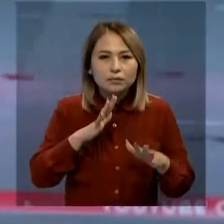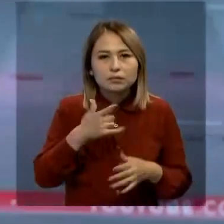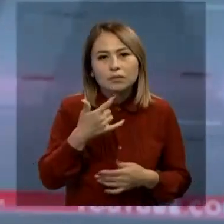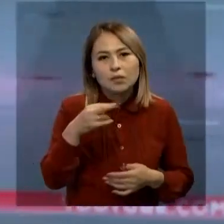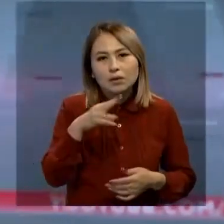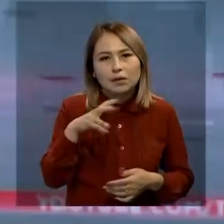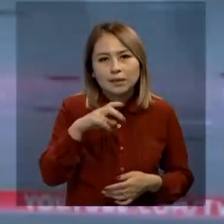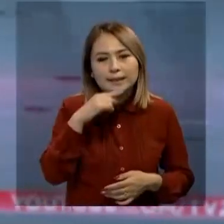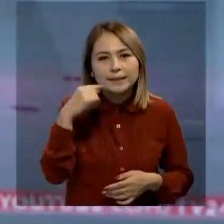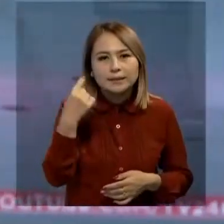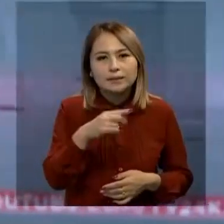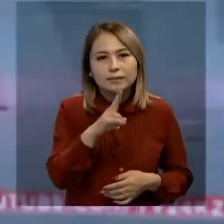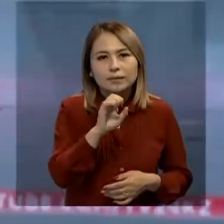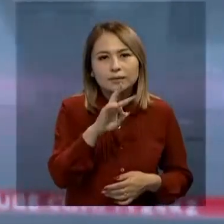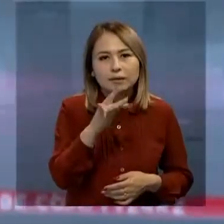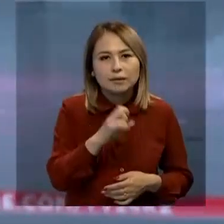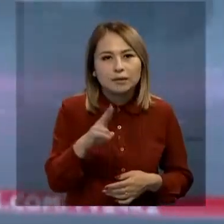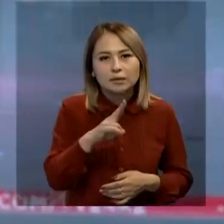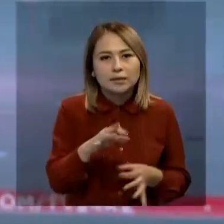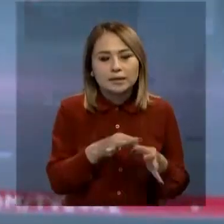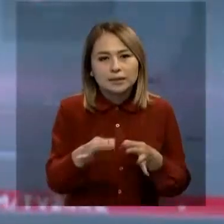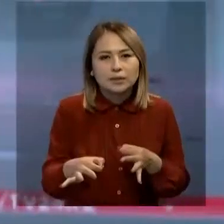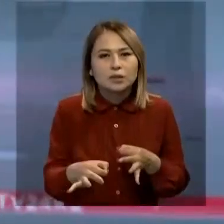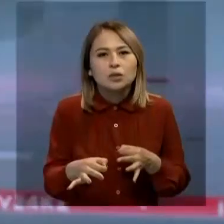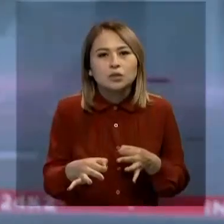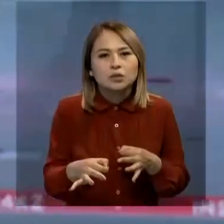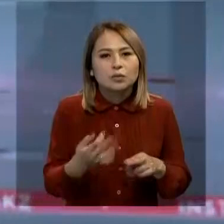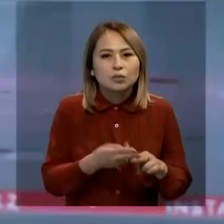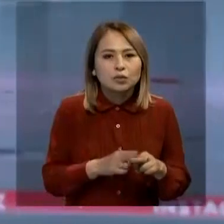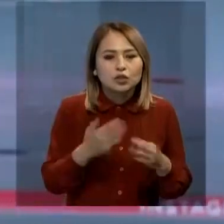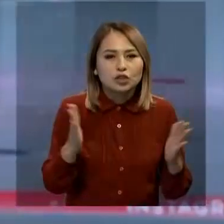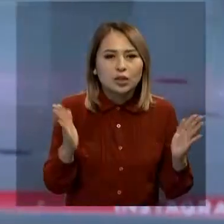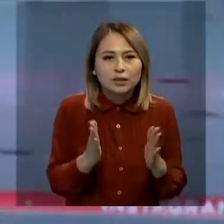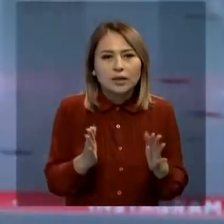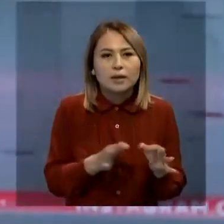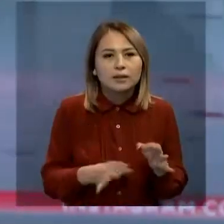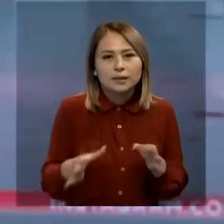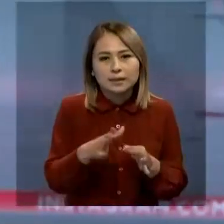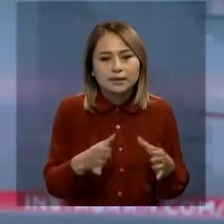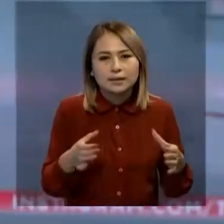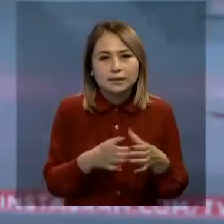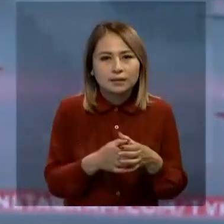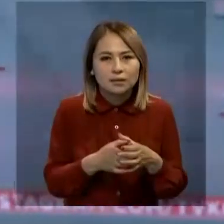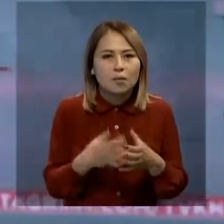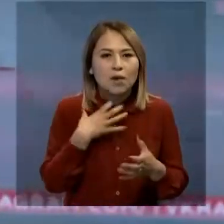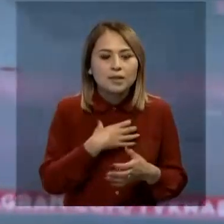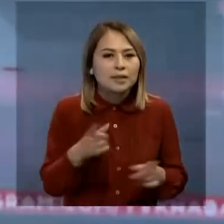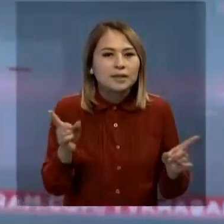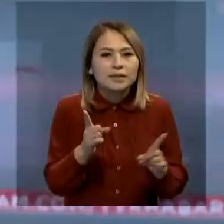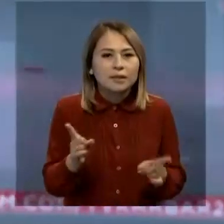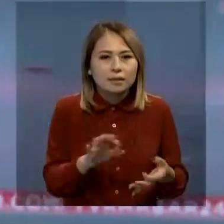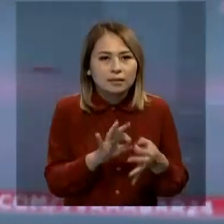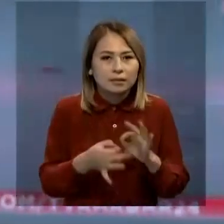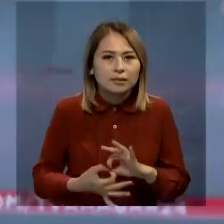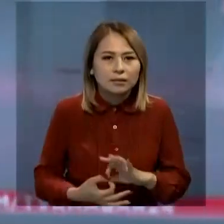Ал Готланд Ресейдің Калининград аймағына тиіп тұр. Сөйтіп, бұл шағын аралдан стратегиялық маңызы